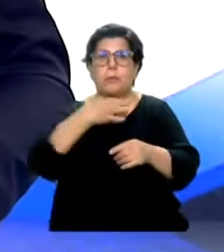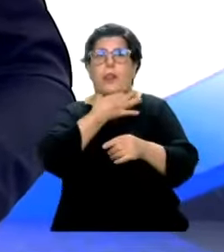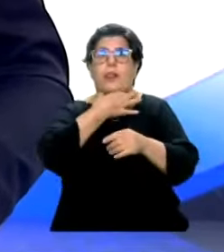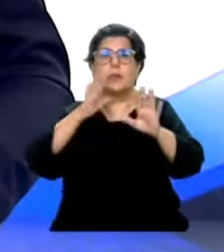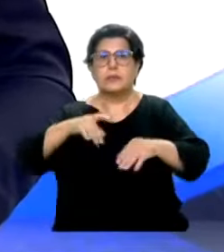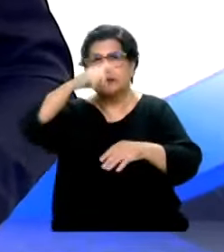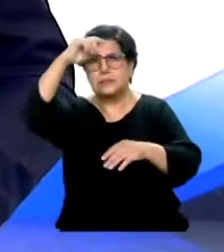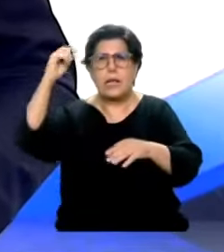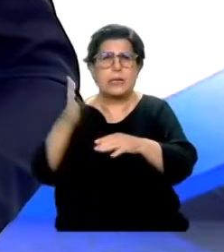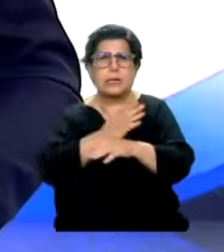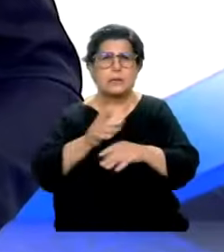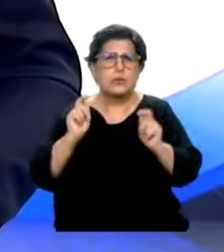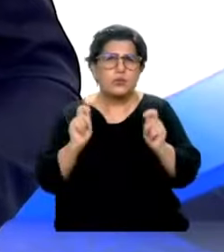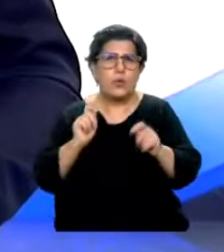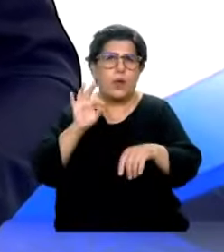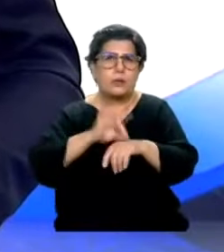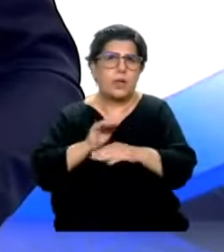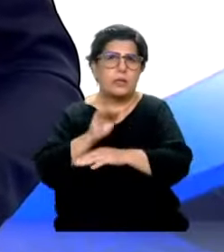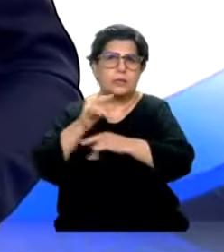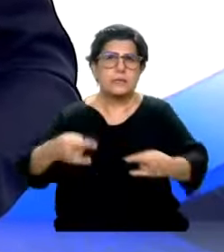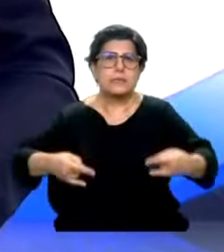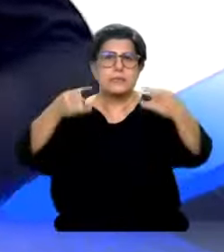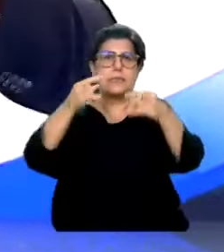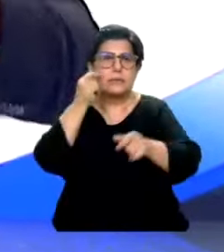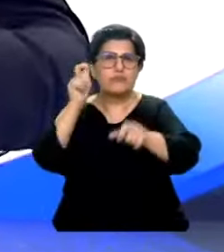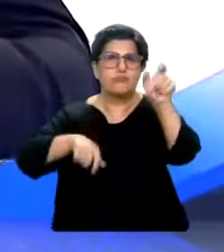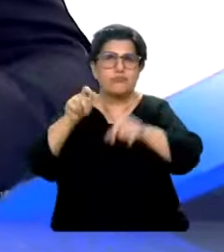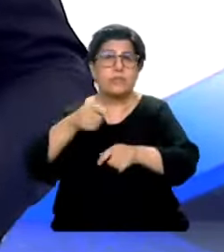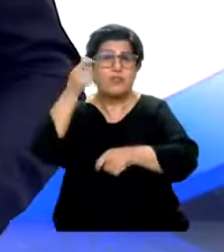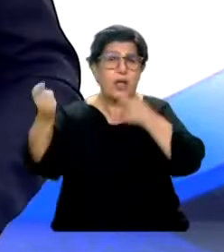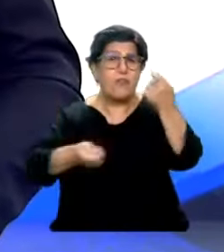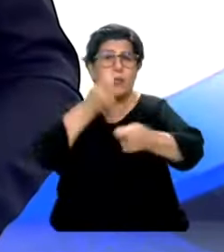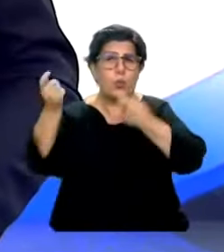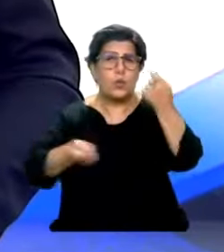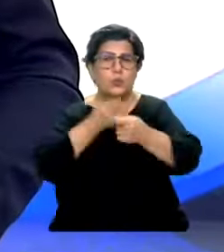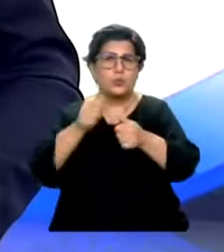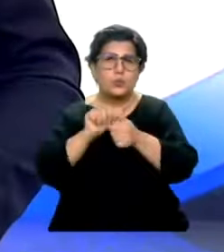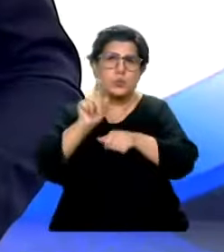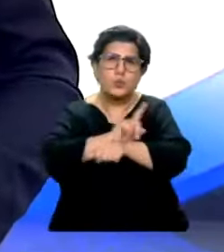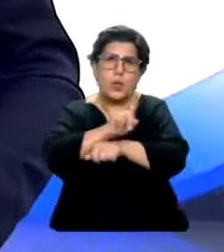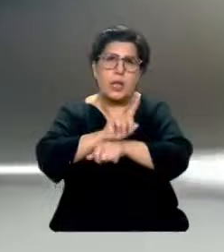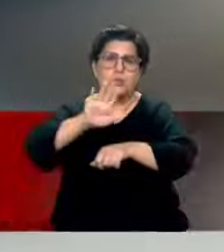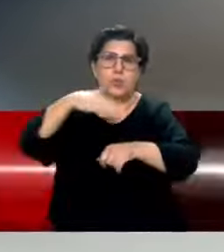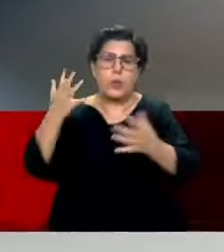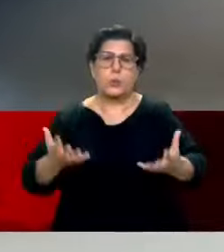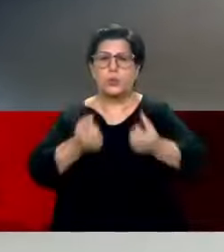Sıcak nedeniyle zor anlar yaşayan site sakinleri itfaiyenin uzun uğraşları sonucunda kurtarıldı.